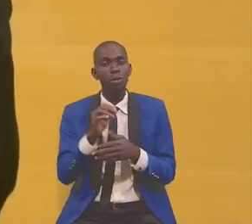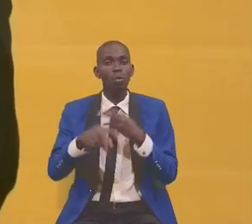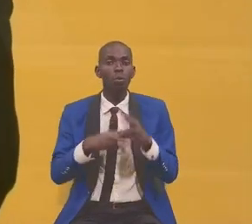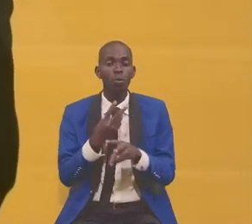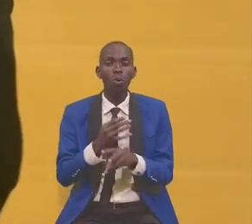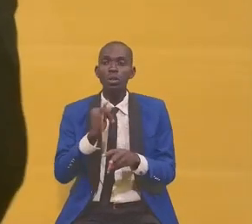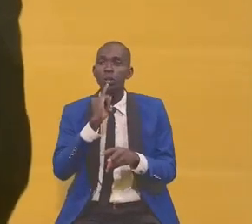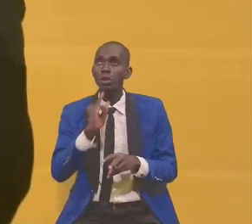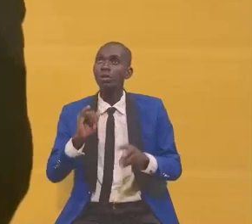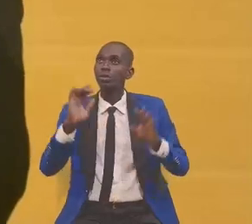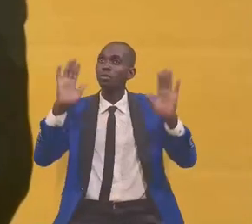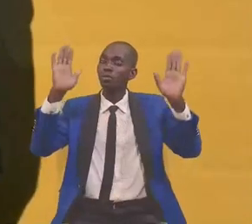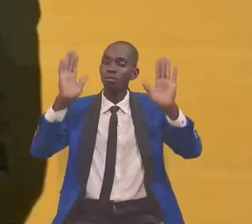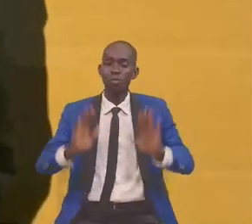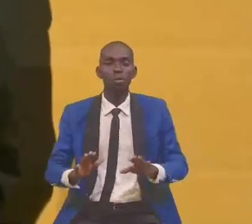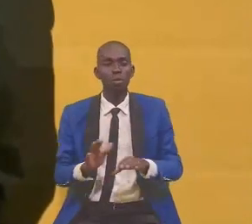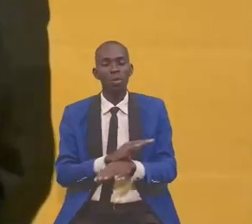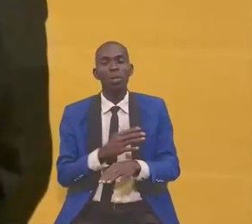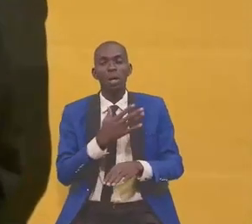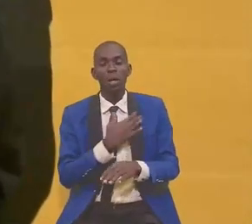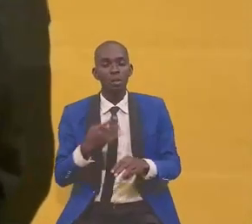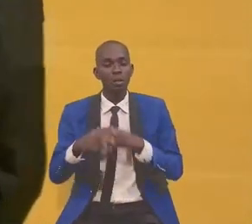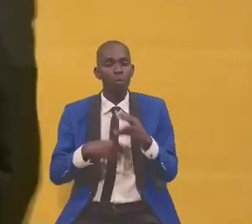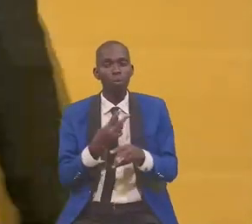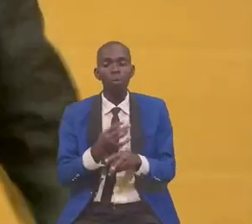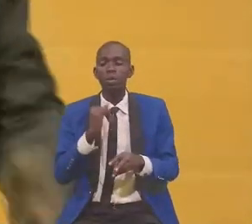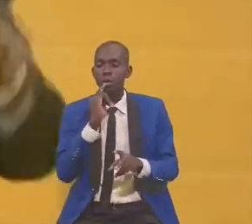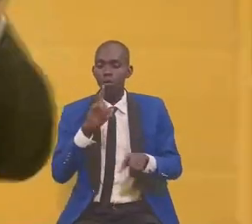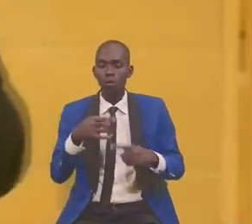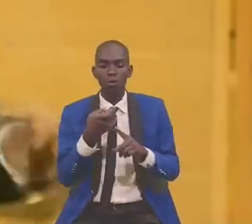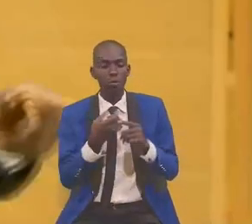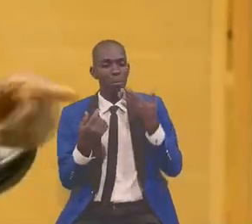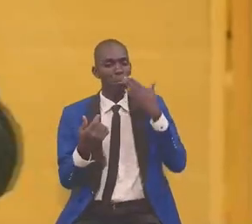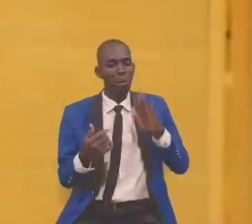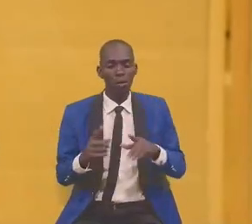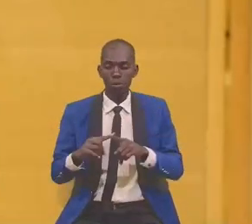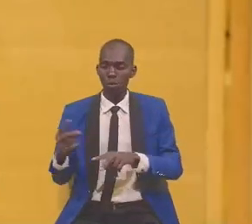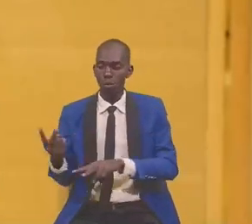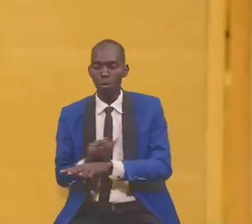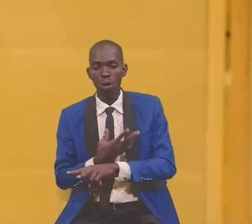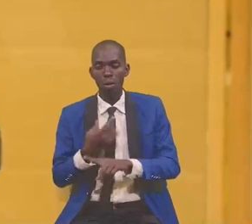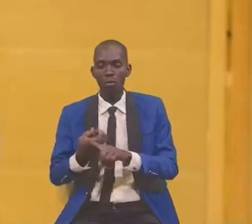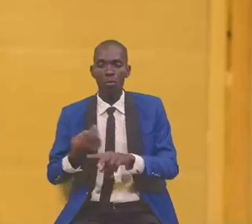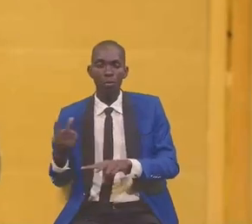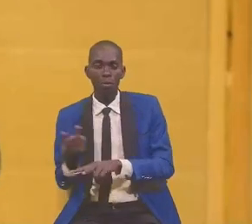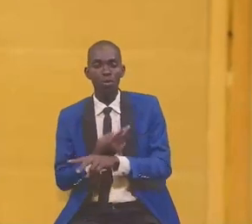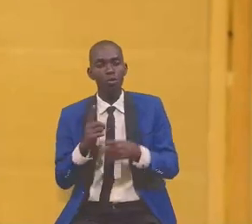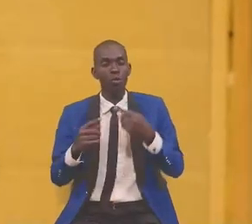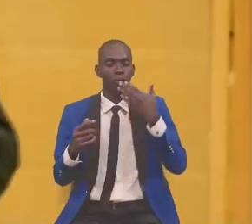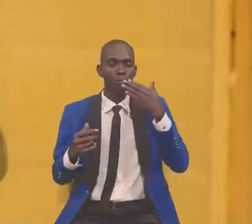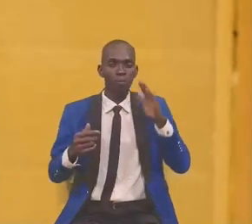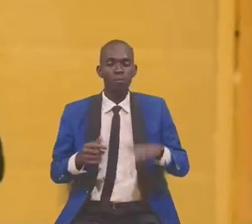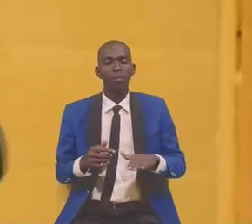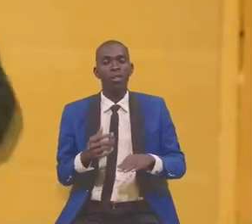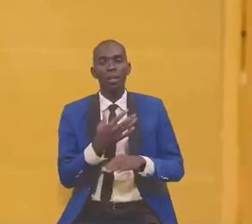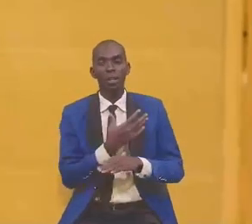vont de mal en pire, de pire au pire. Alors, si je dois aller à l'enlèvement,